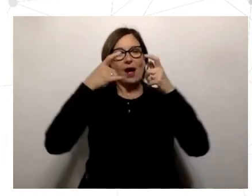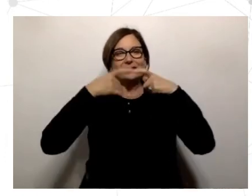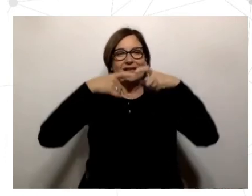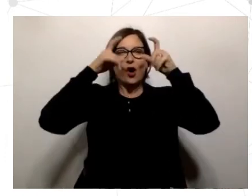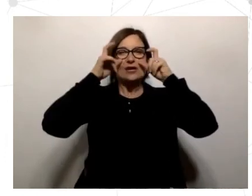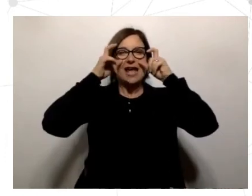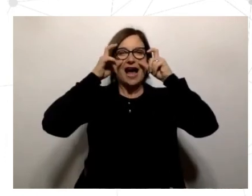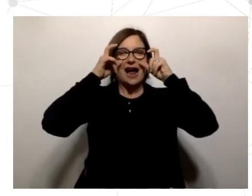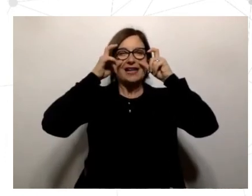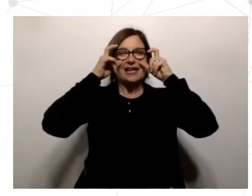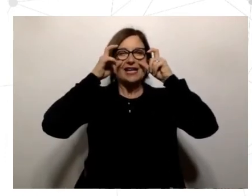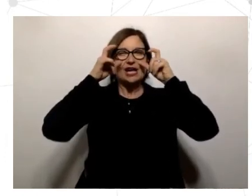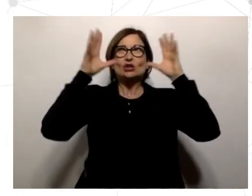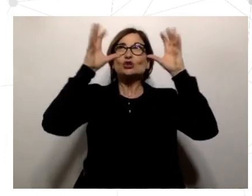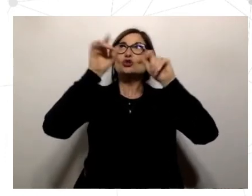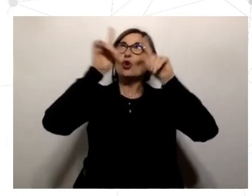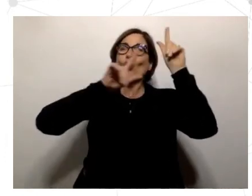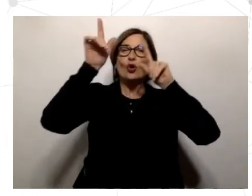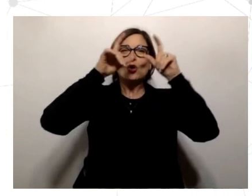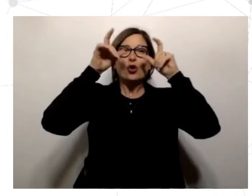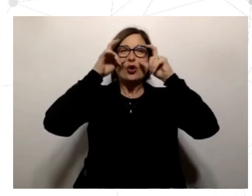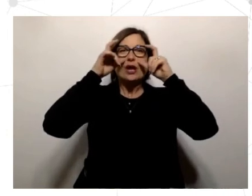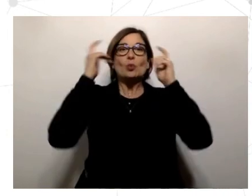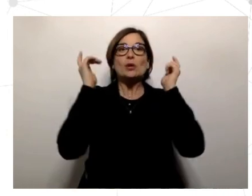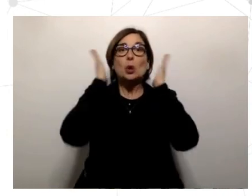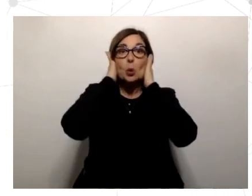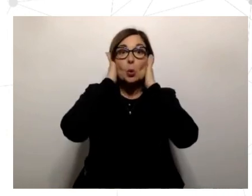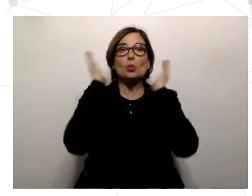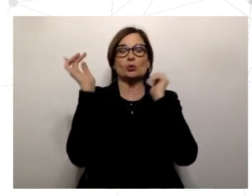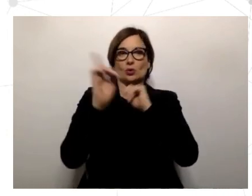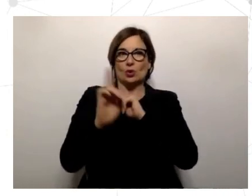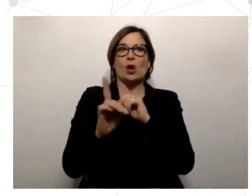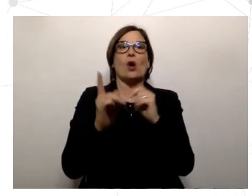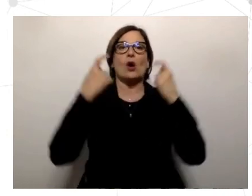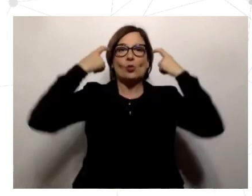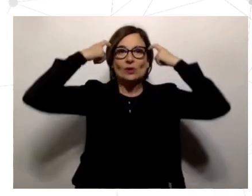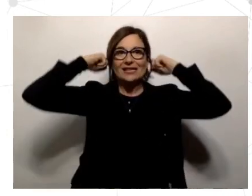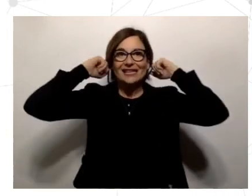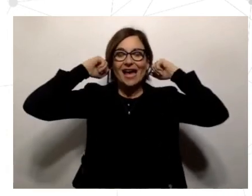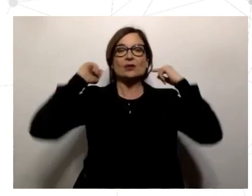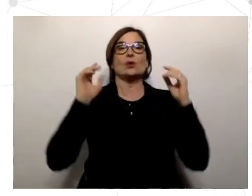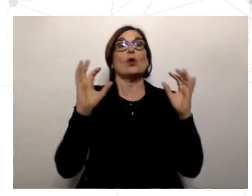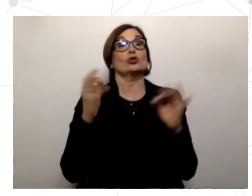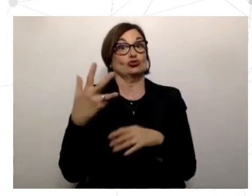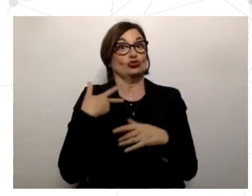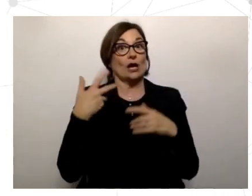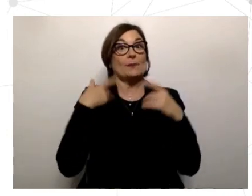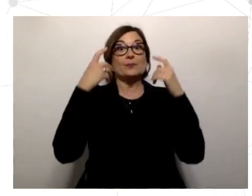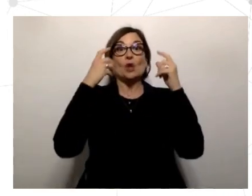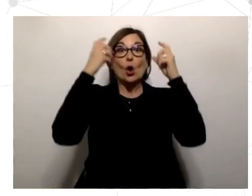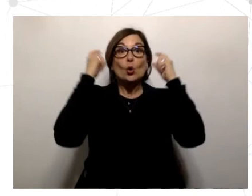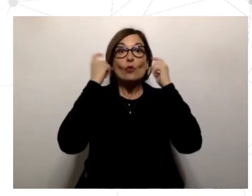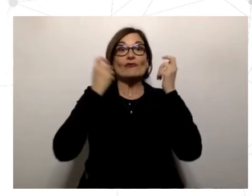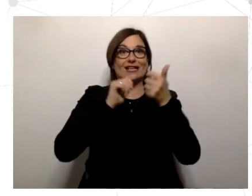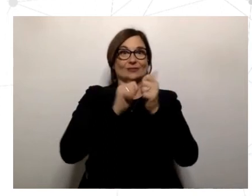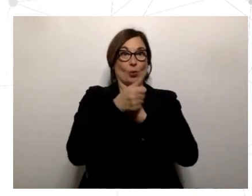che non bloccano quindi l'orecchio. Ci sono anche delle cuffie per lo sport, anche